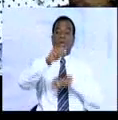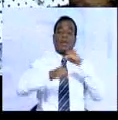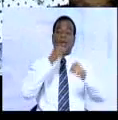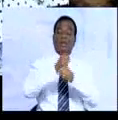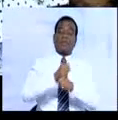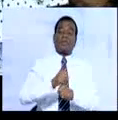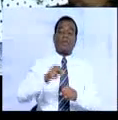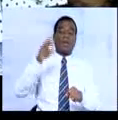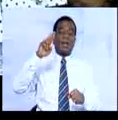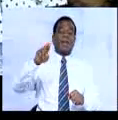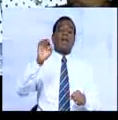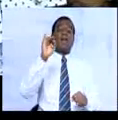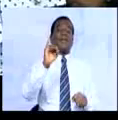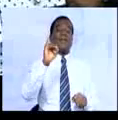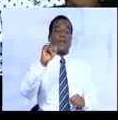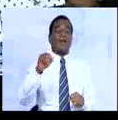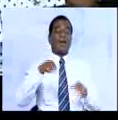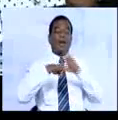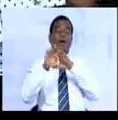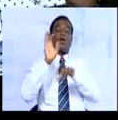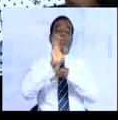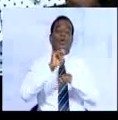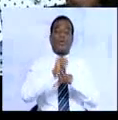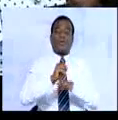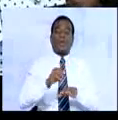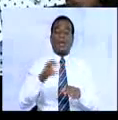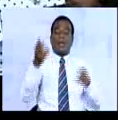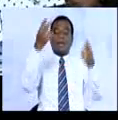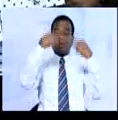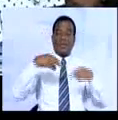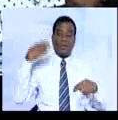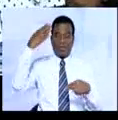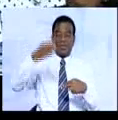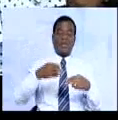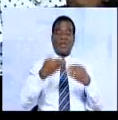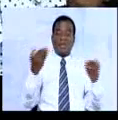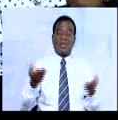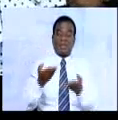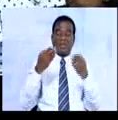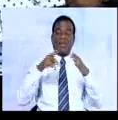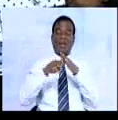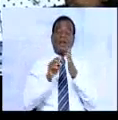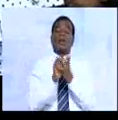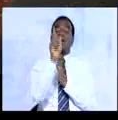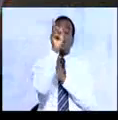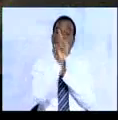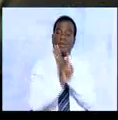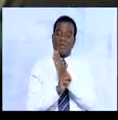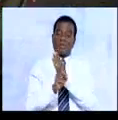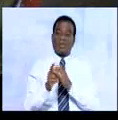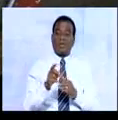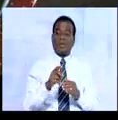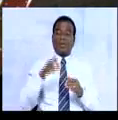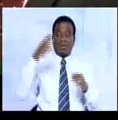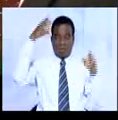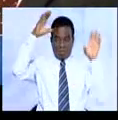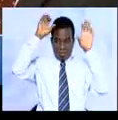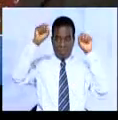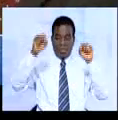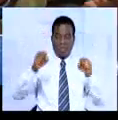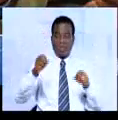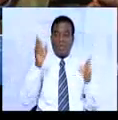Côte d'Ivoire, où nous reviendrons avec de nombreuses émissions en décembre pour fêter les 20 ans de RFI ici. Le chef de l'État